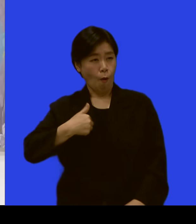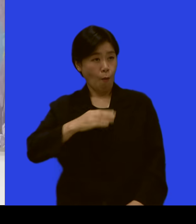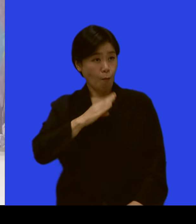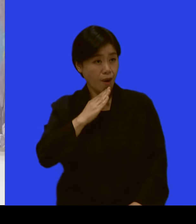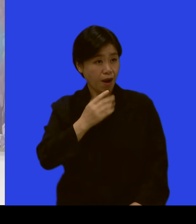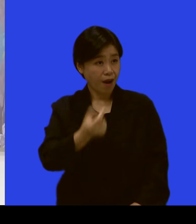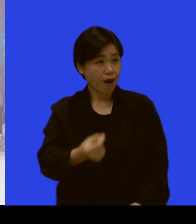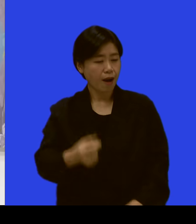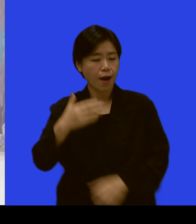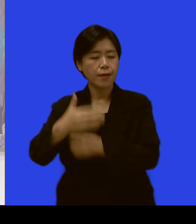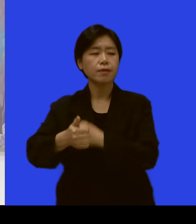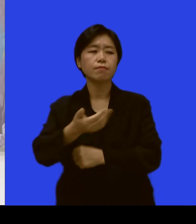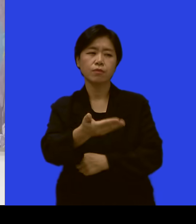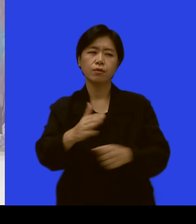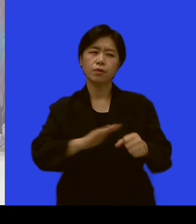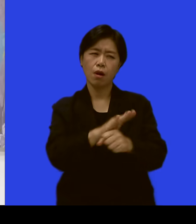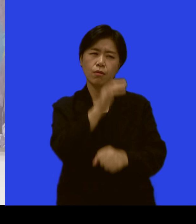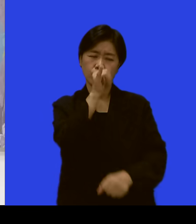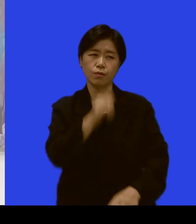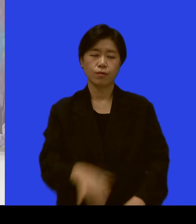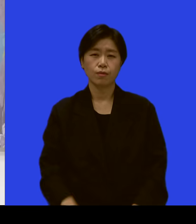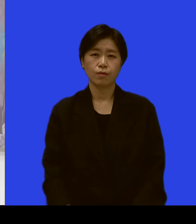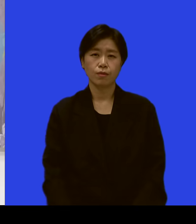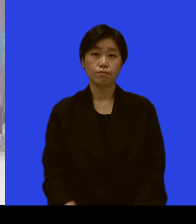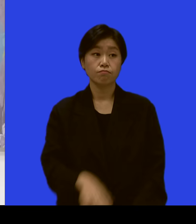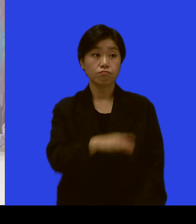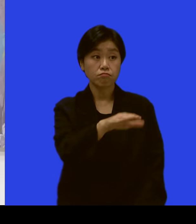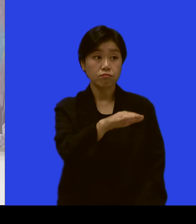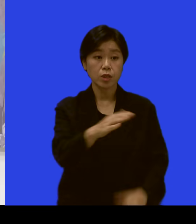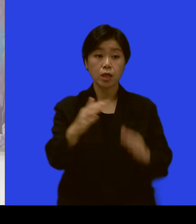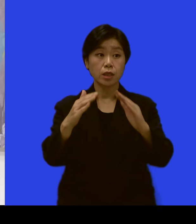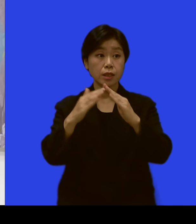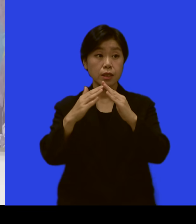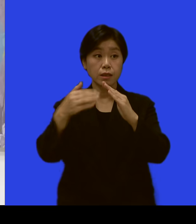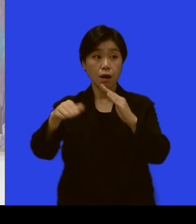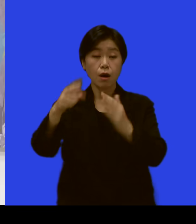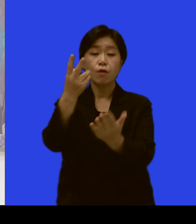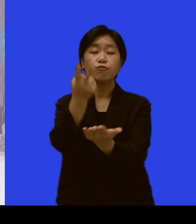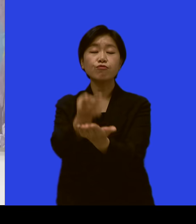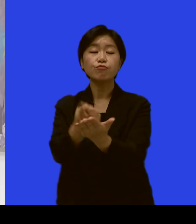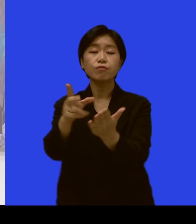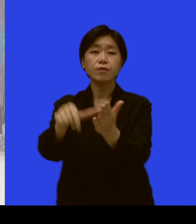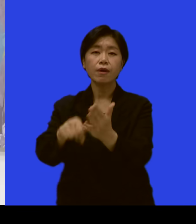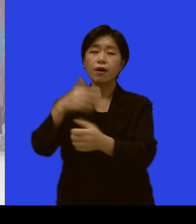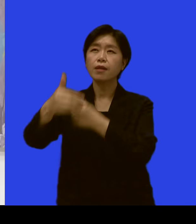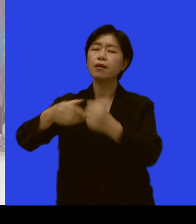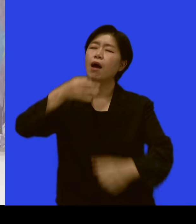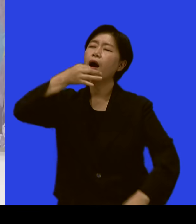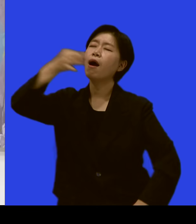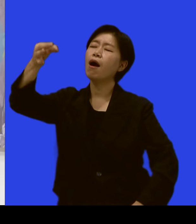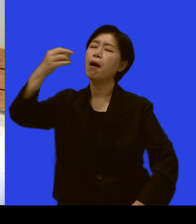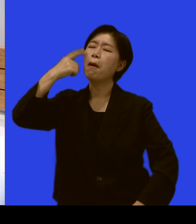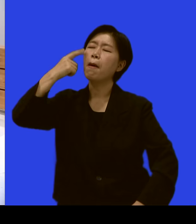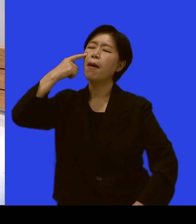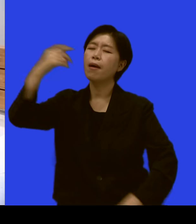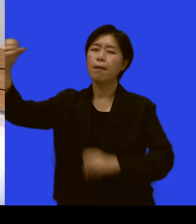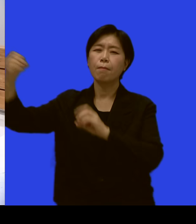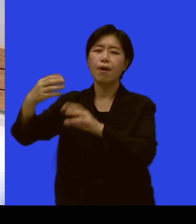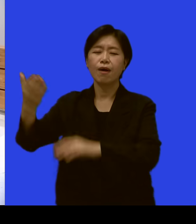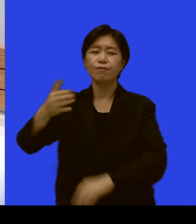더 사랑한다. 한번 이따가 자기 전에 한 번만 그냥 침대에서 불러봐라. 하나님 불러보면 아마 뭐라고 하실